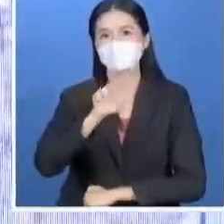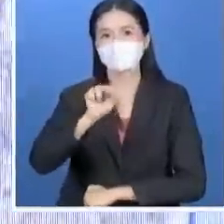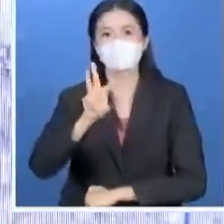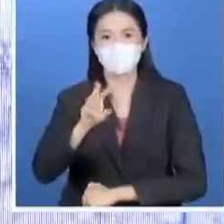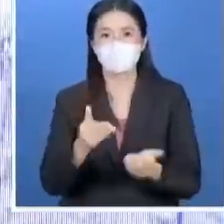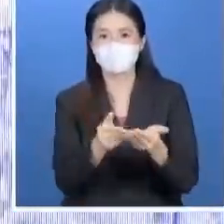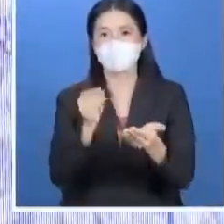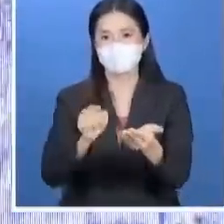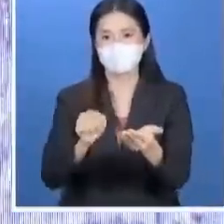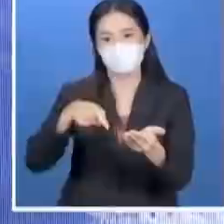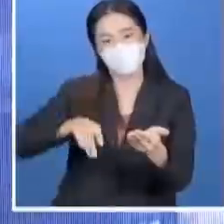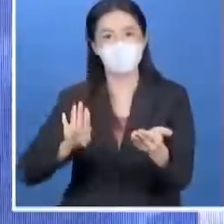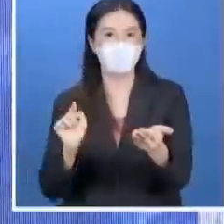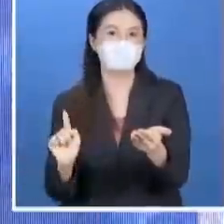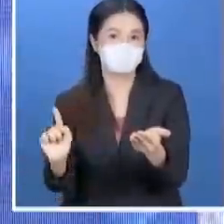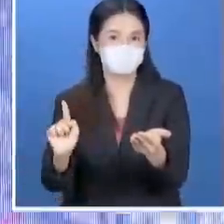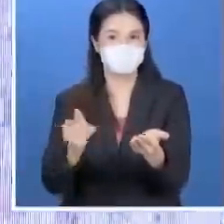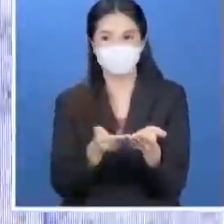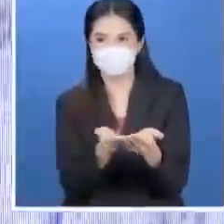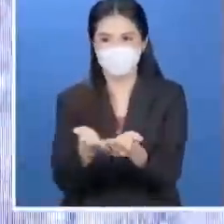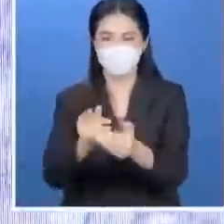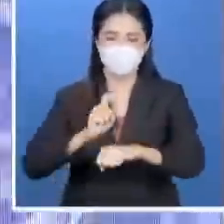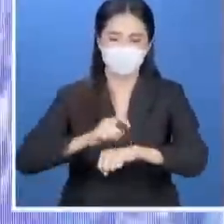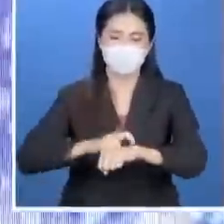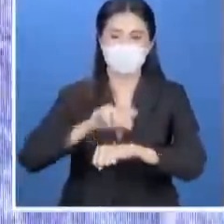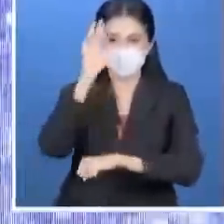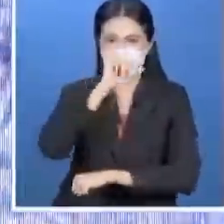เรือได้ผ่านท่าเรือพิบูลสงคราม1จากนั้นเวลา